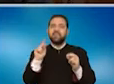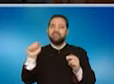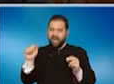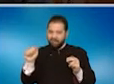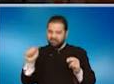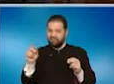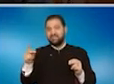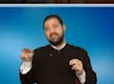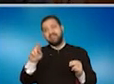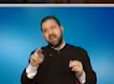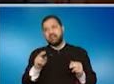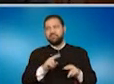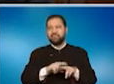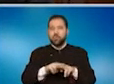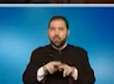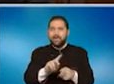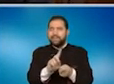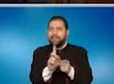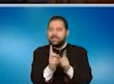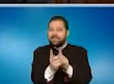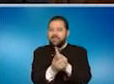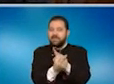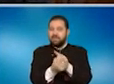Invitația sau modalitatea frumoasă de a te întoarce